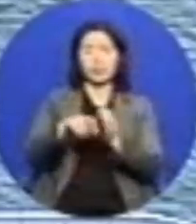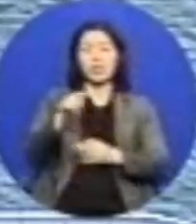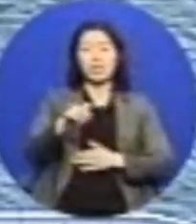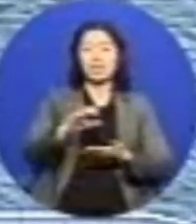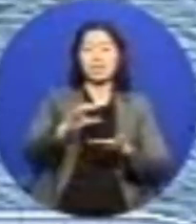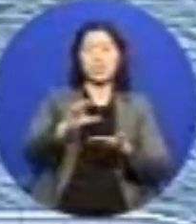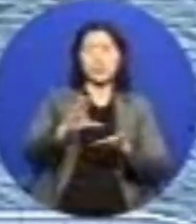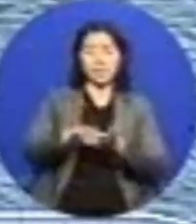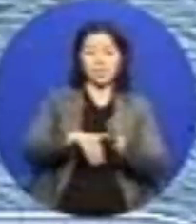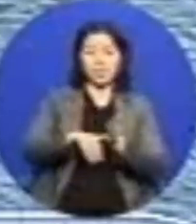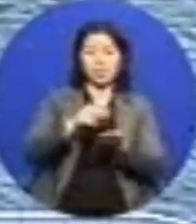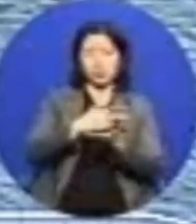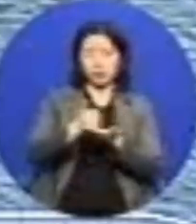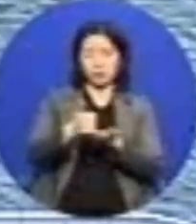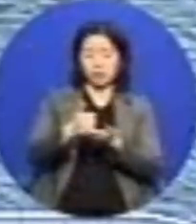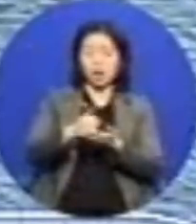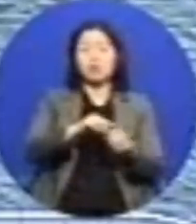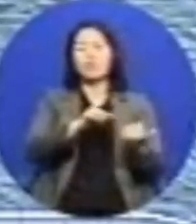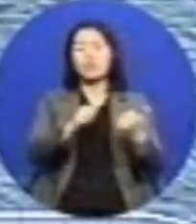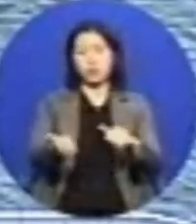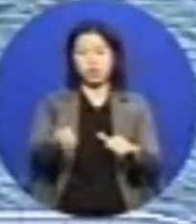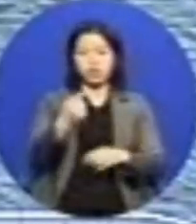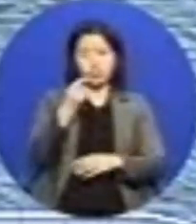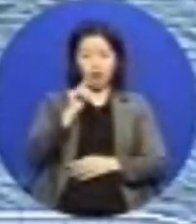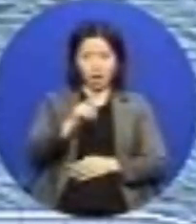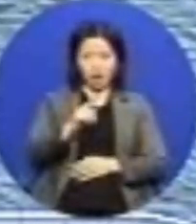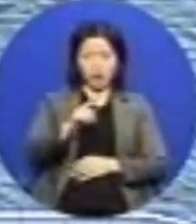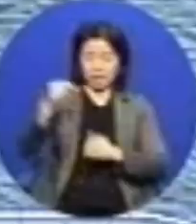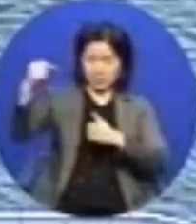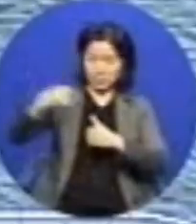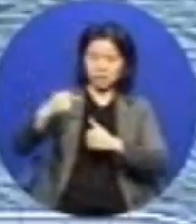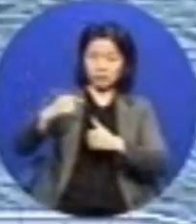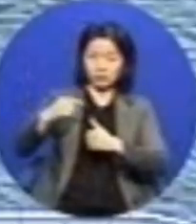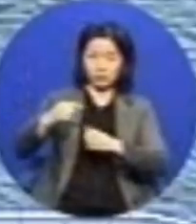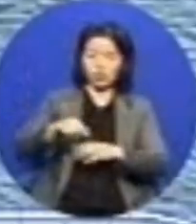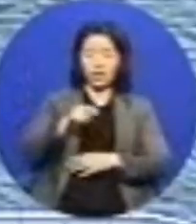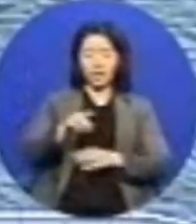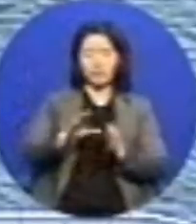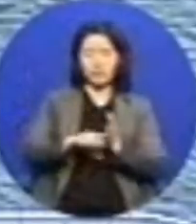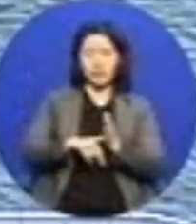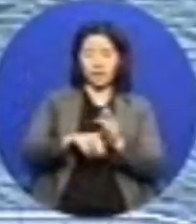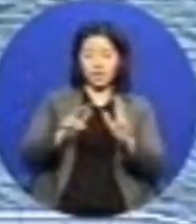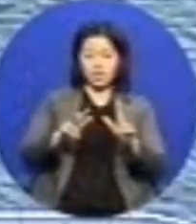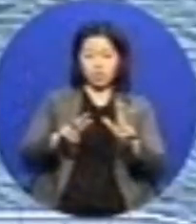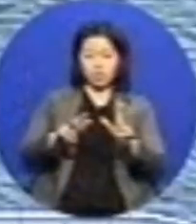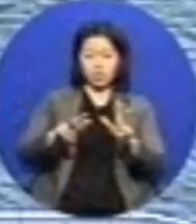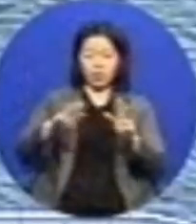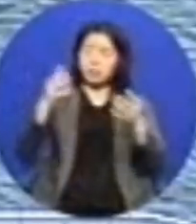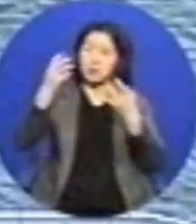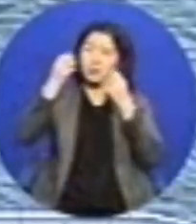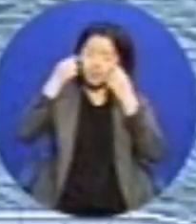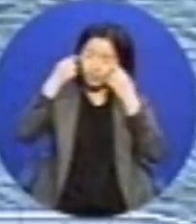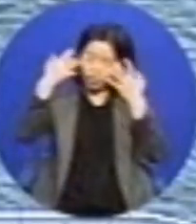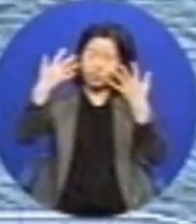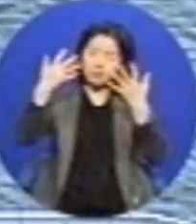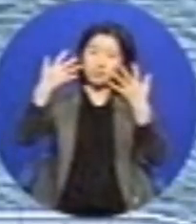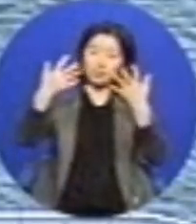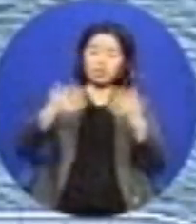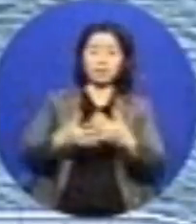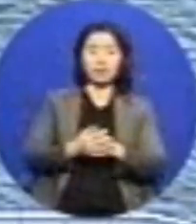저에게 죽어 라고 하셨어요 그때가 지금도 생생합니다 저는